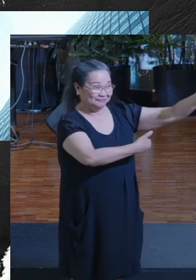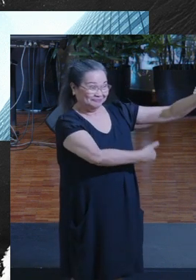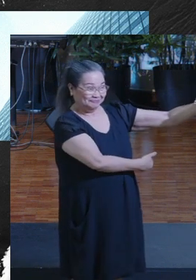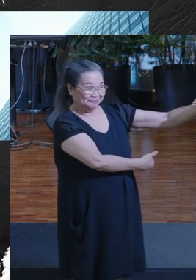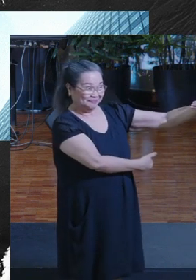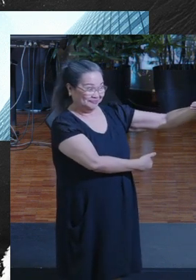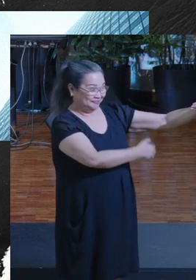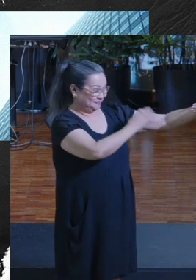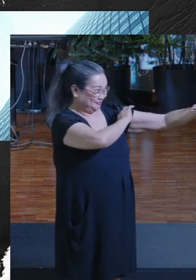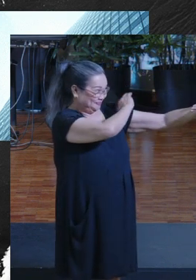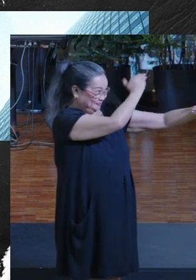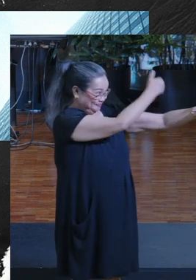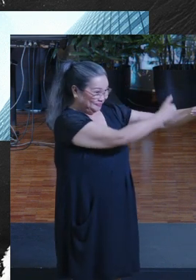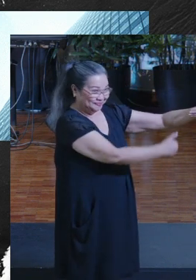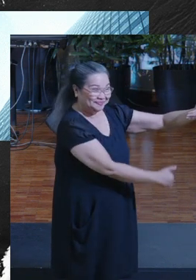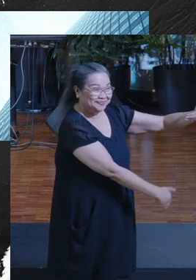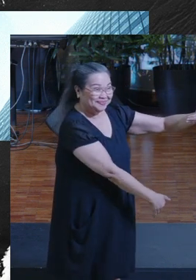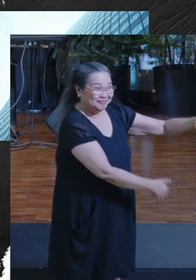19.